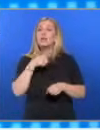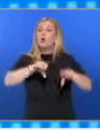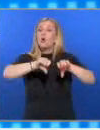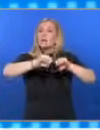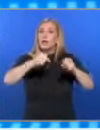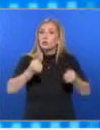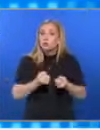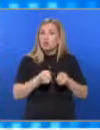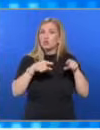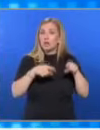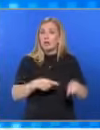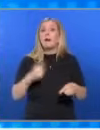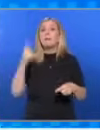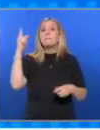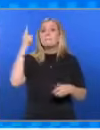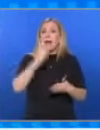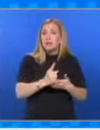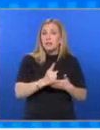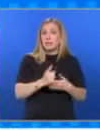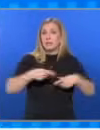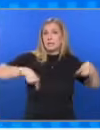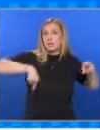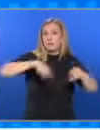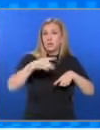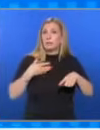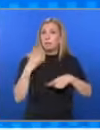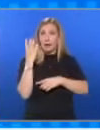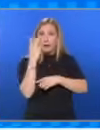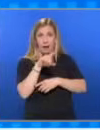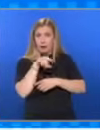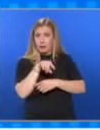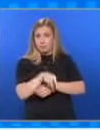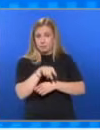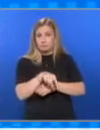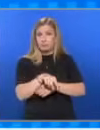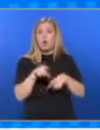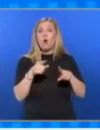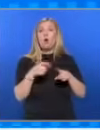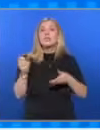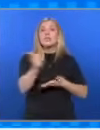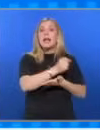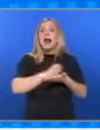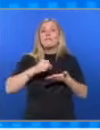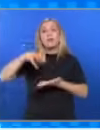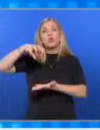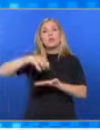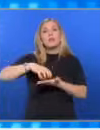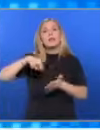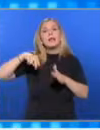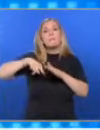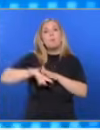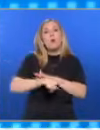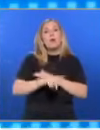вече четвърти пореден ден, според камерите и свидетелските показания. От трамвайно депо Искър заявиха,